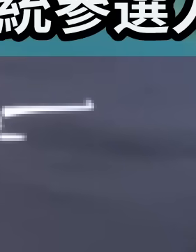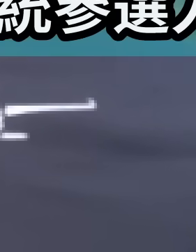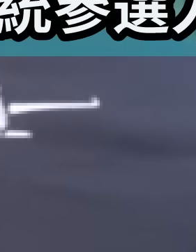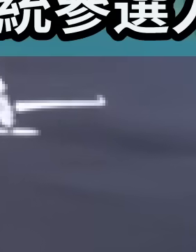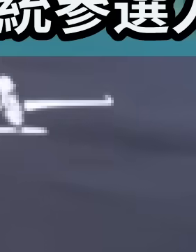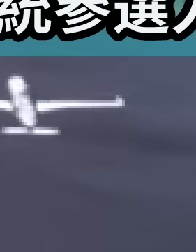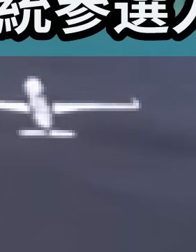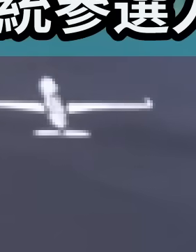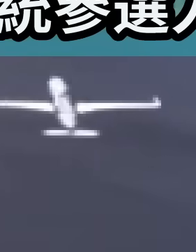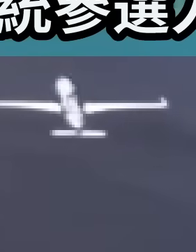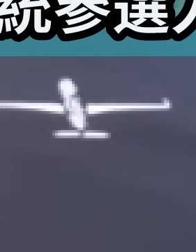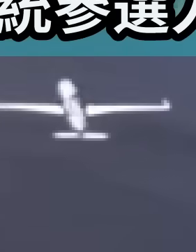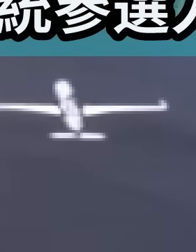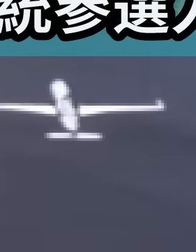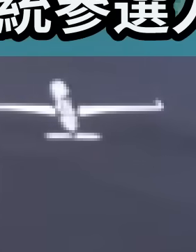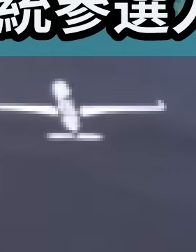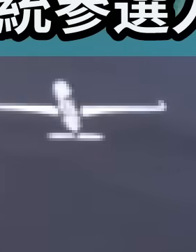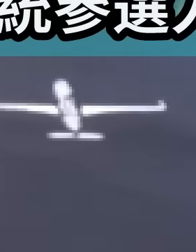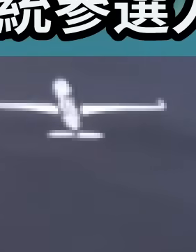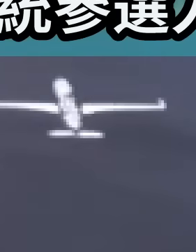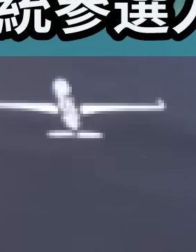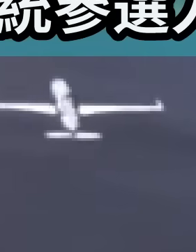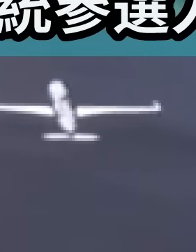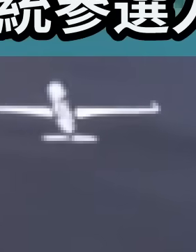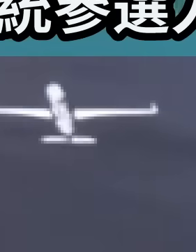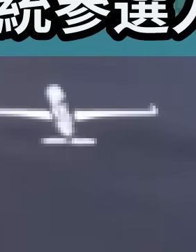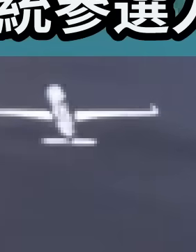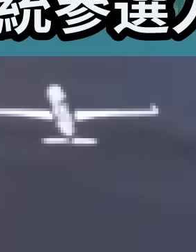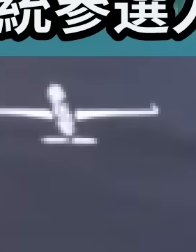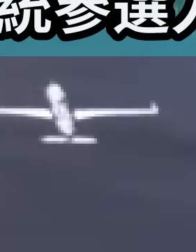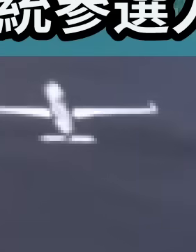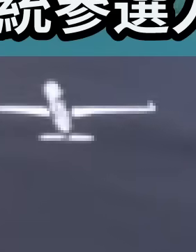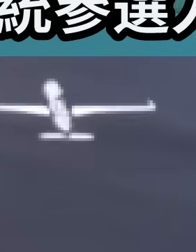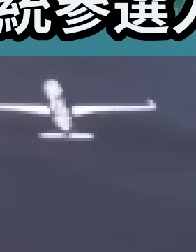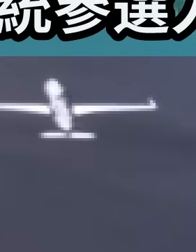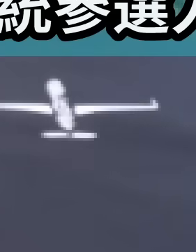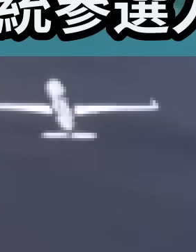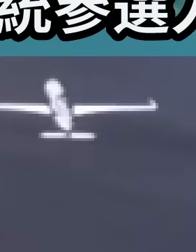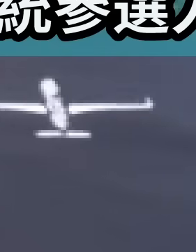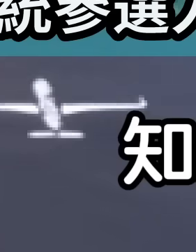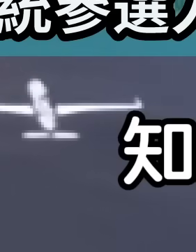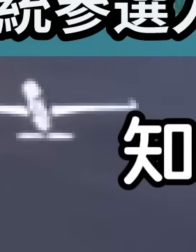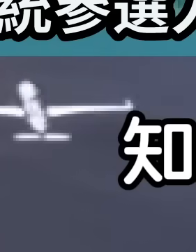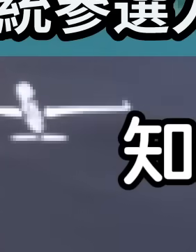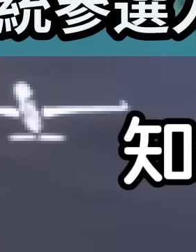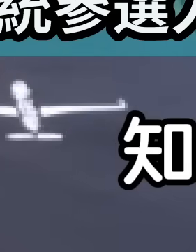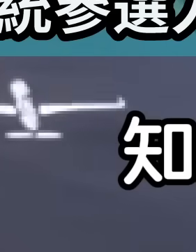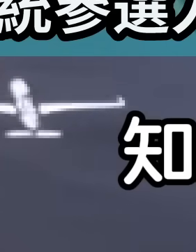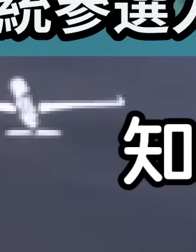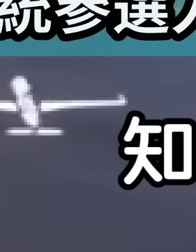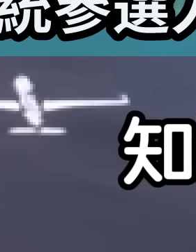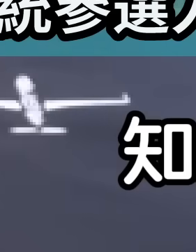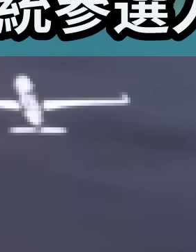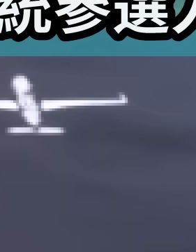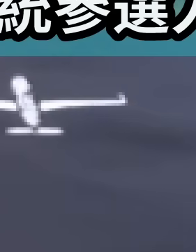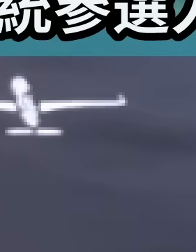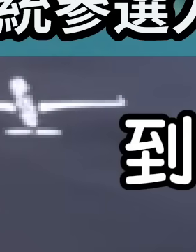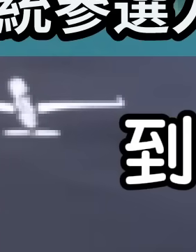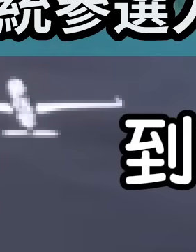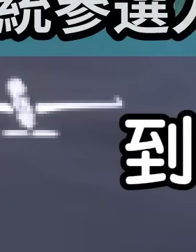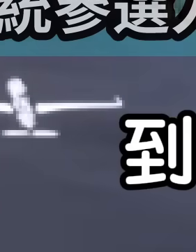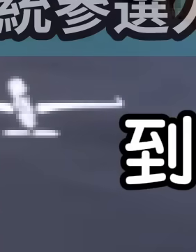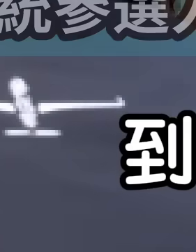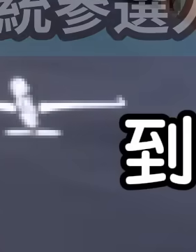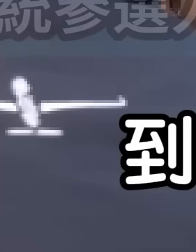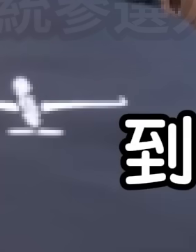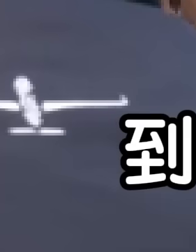跟民进党分手是从基隆轻轨开始，那基隆轻轨又知道说国家的钱不是这样用，那